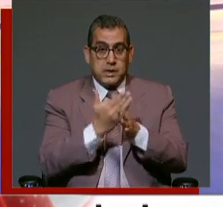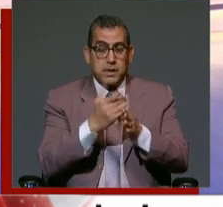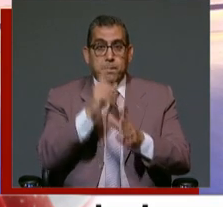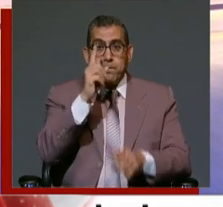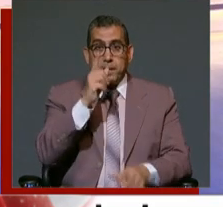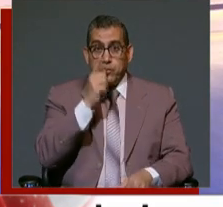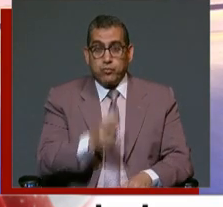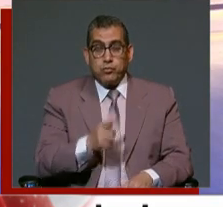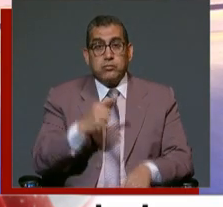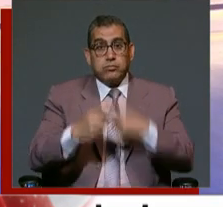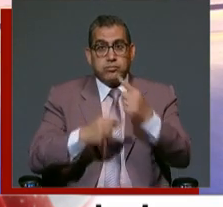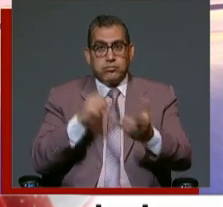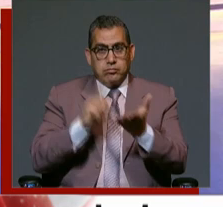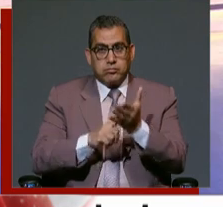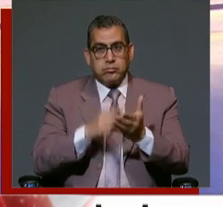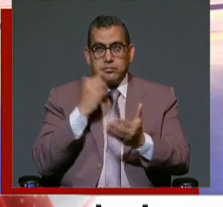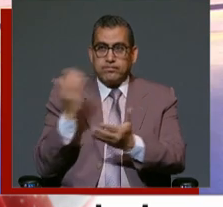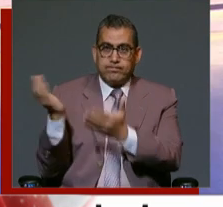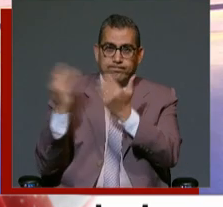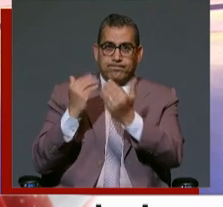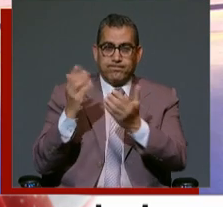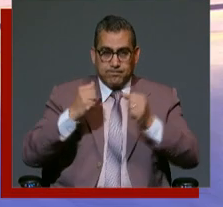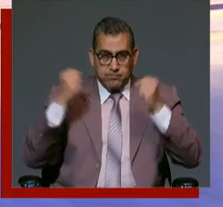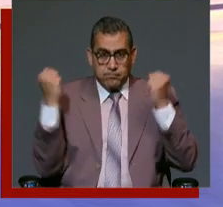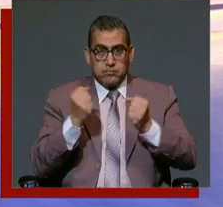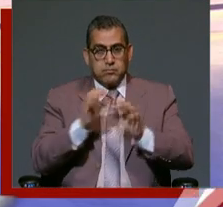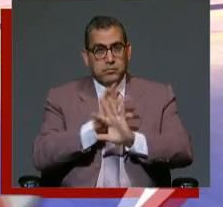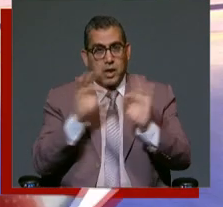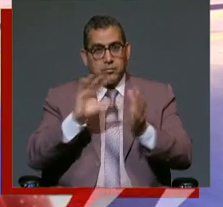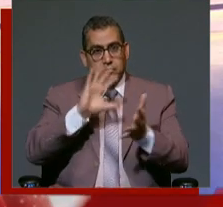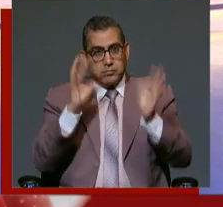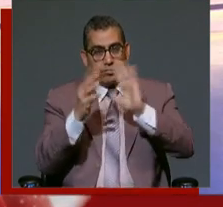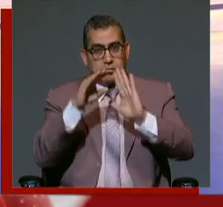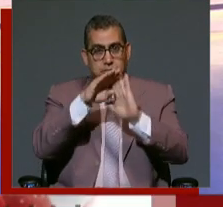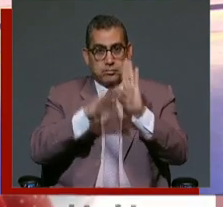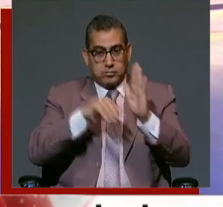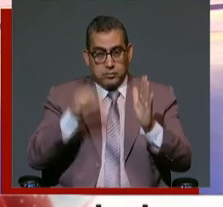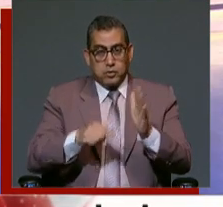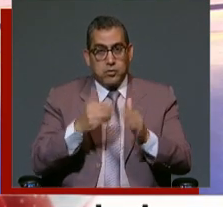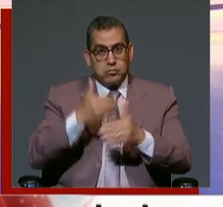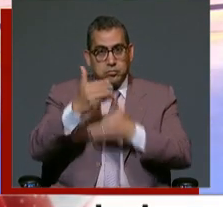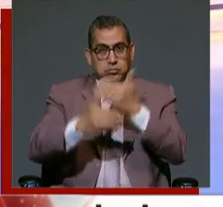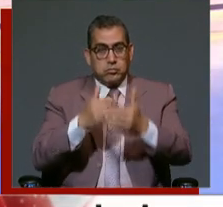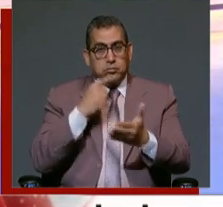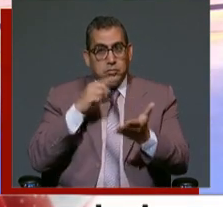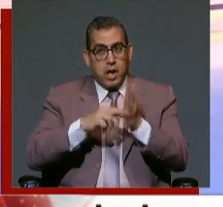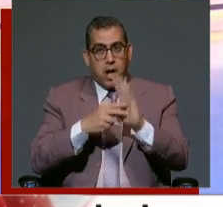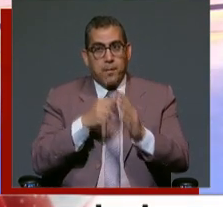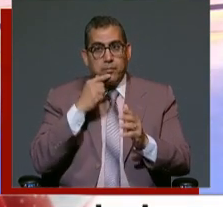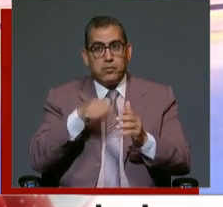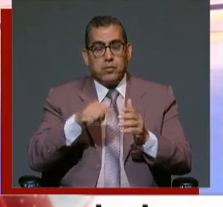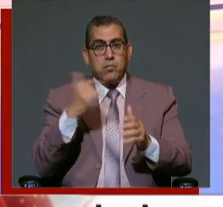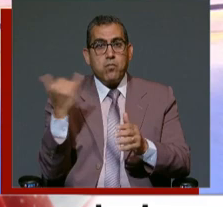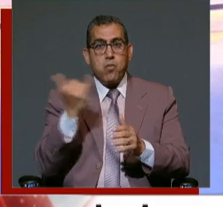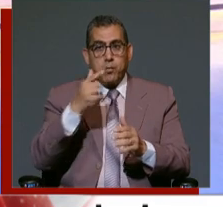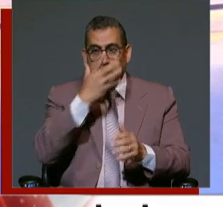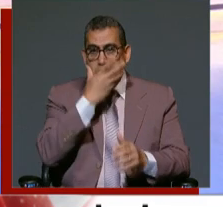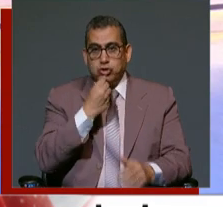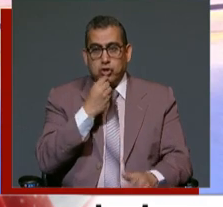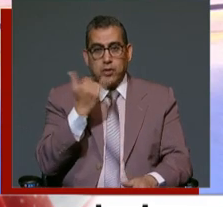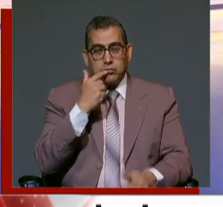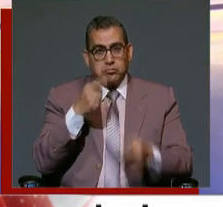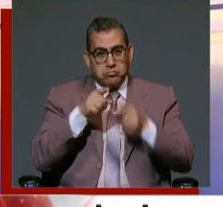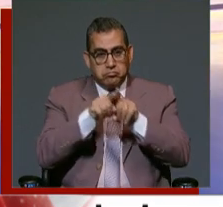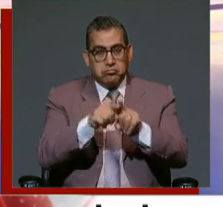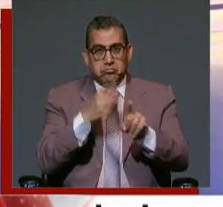يجب أن تعد العدة ويجب أن تبلور الأمور وأن تقدم إلى المستوى العالمي بالشكل المهم والشكل اللائق